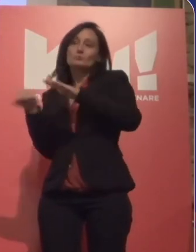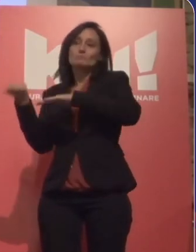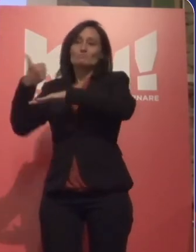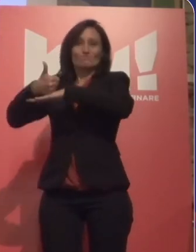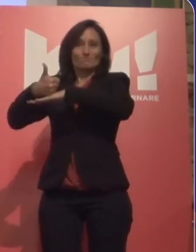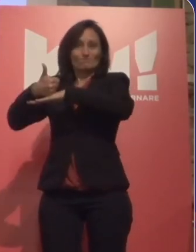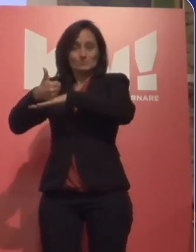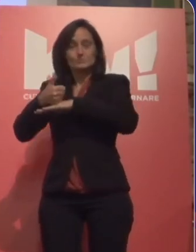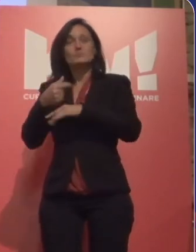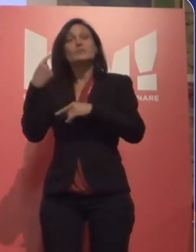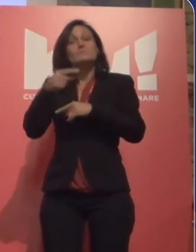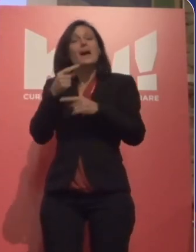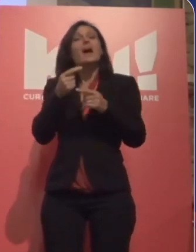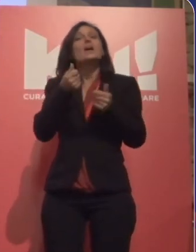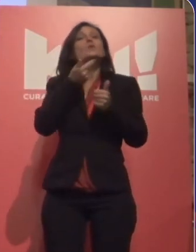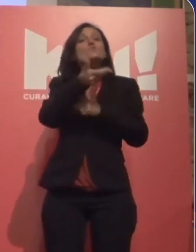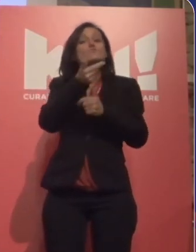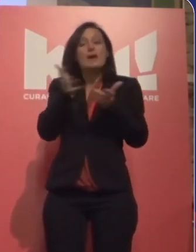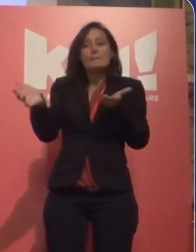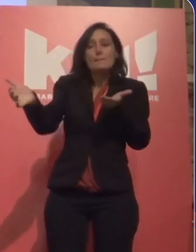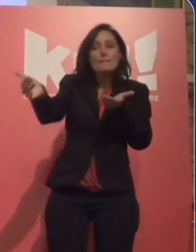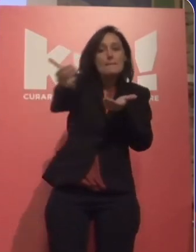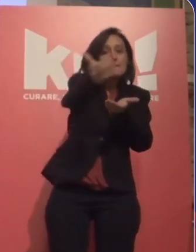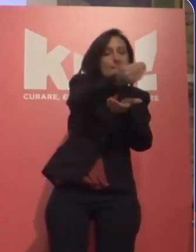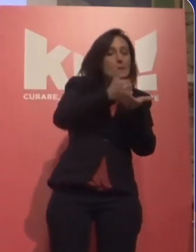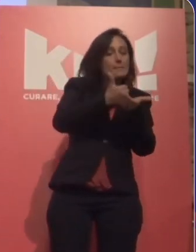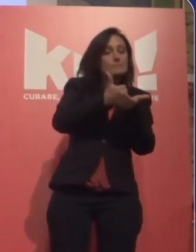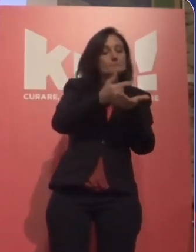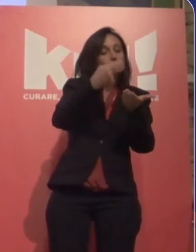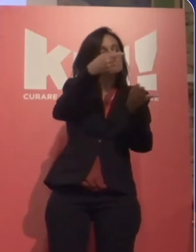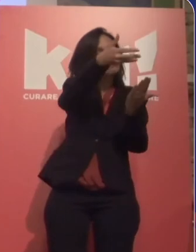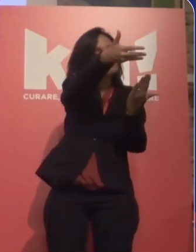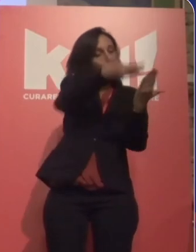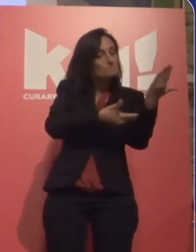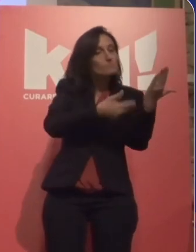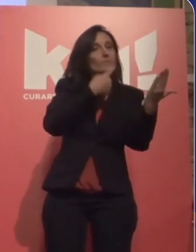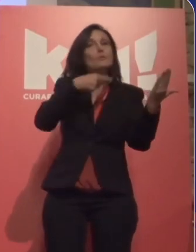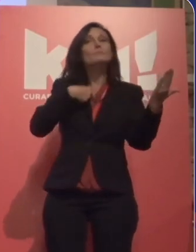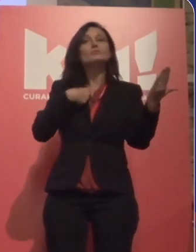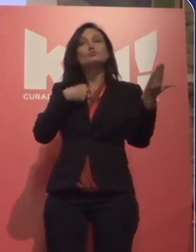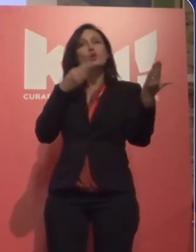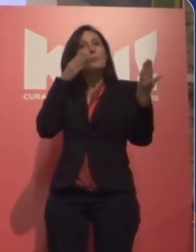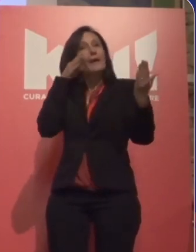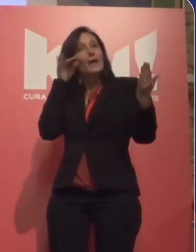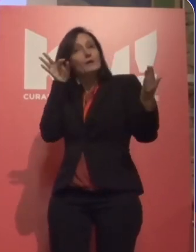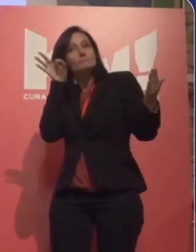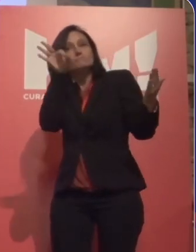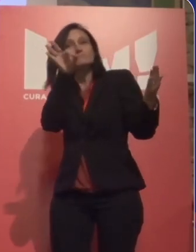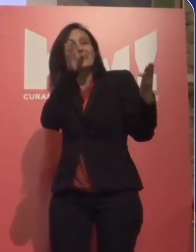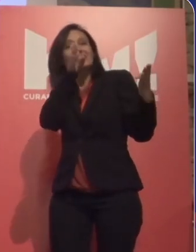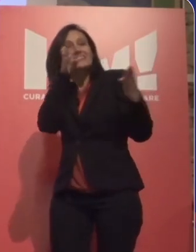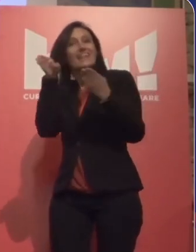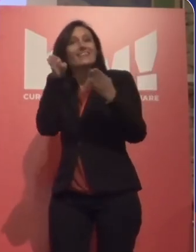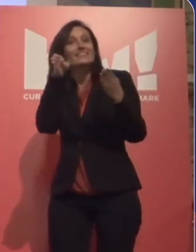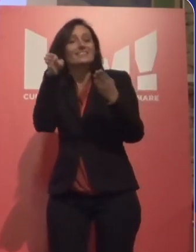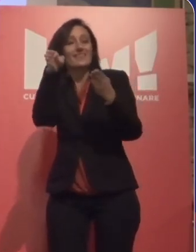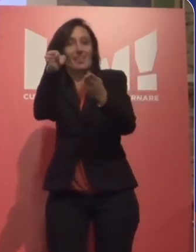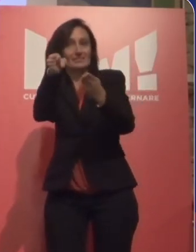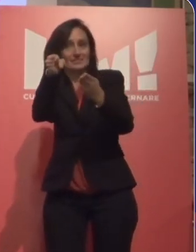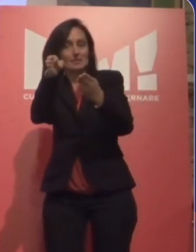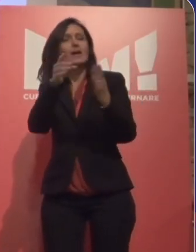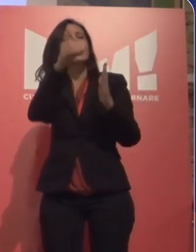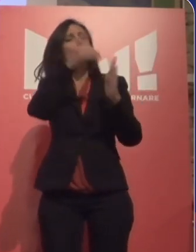e quindi al di là della loro esattezza e la tendenza su cui dobbiamo riflettere